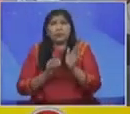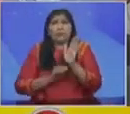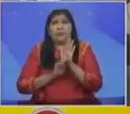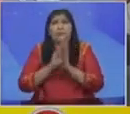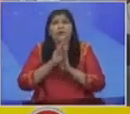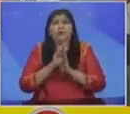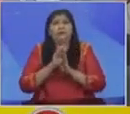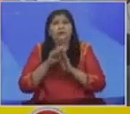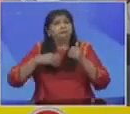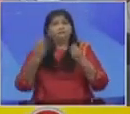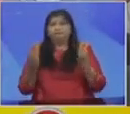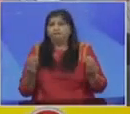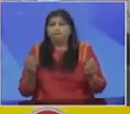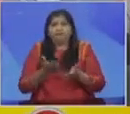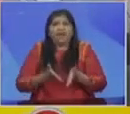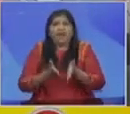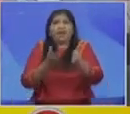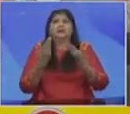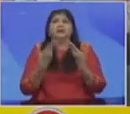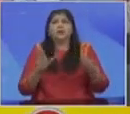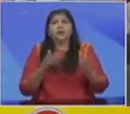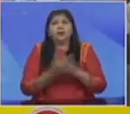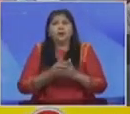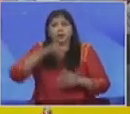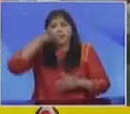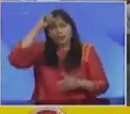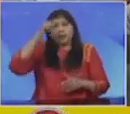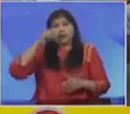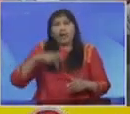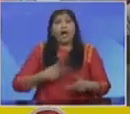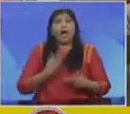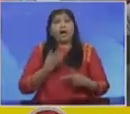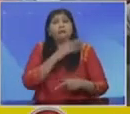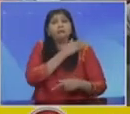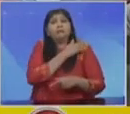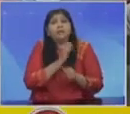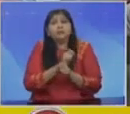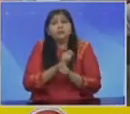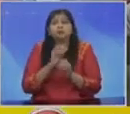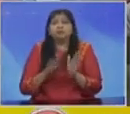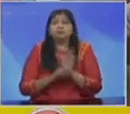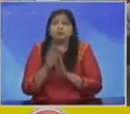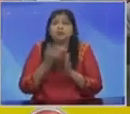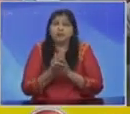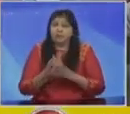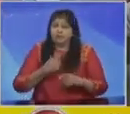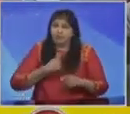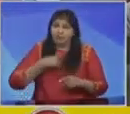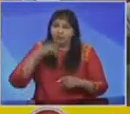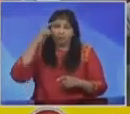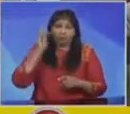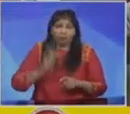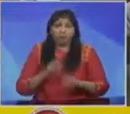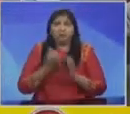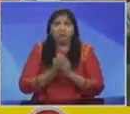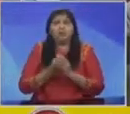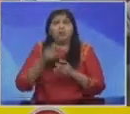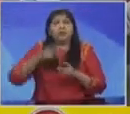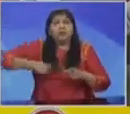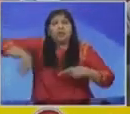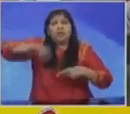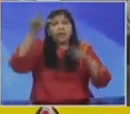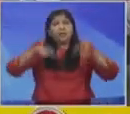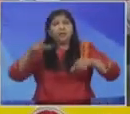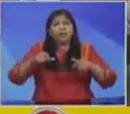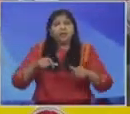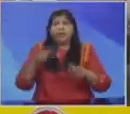रास्ते भी खुलेंगे और देश आत्मनिर्भर भी बनेगा। और मुझे विश्वास है ये देश का हर नागरिक